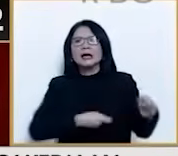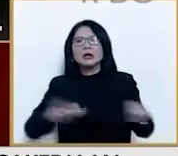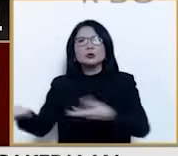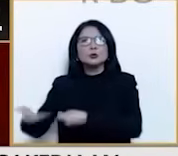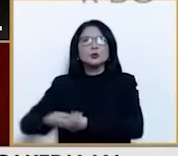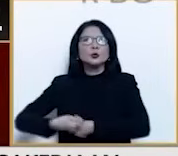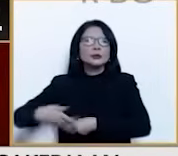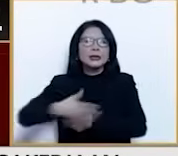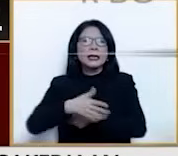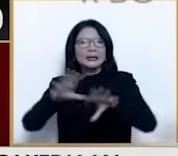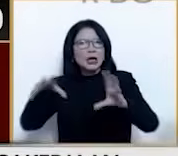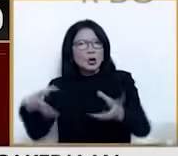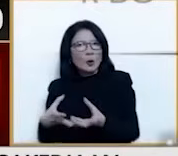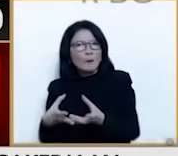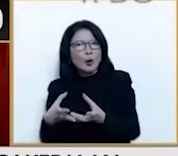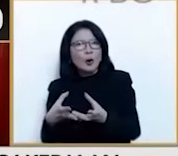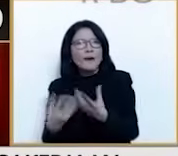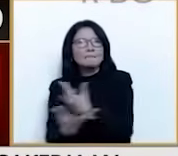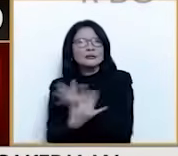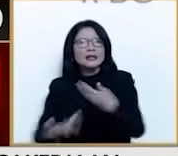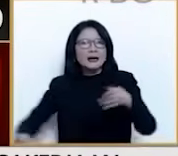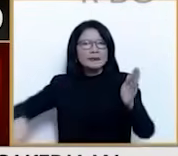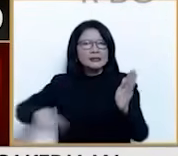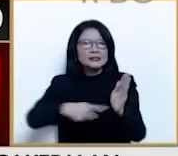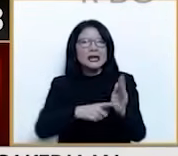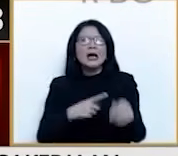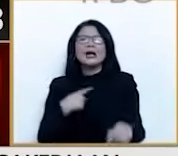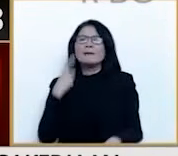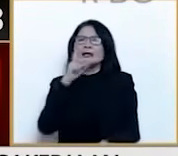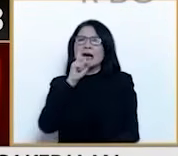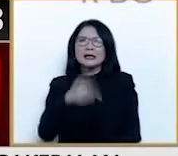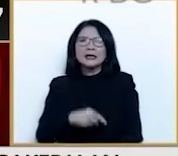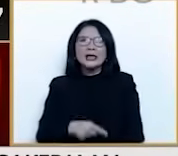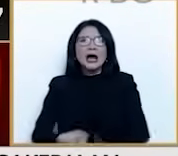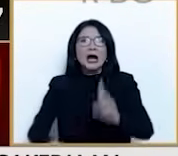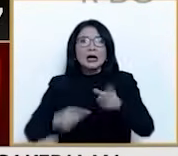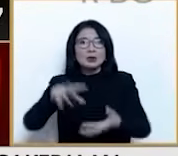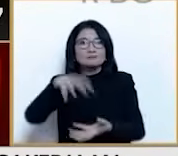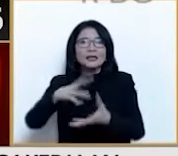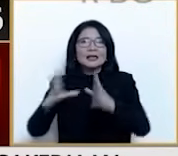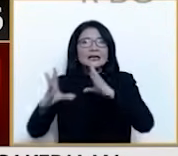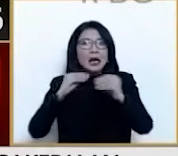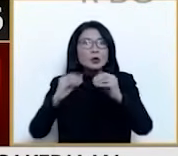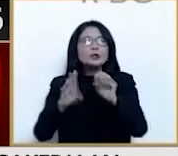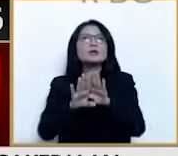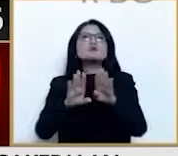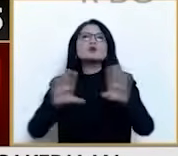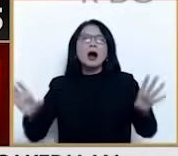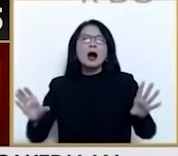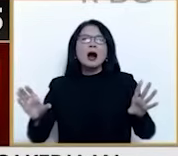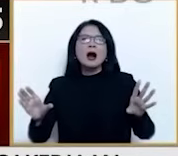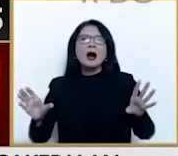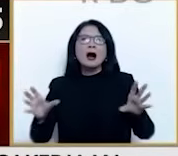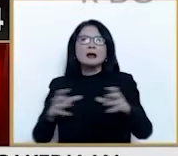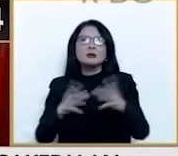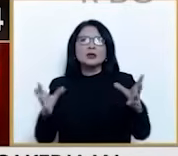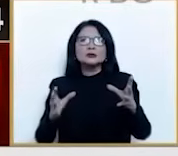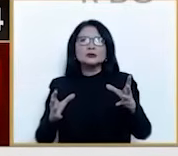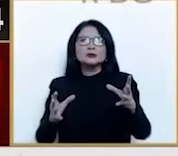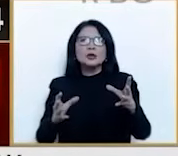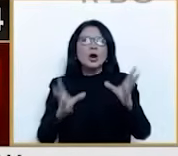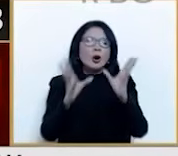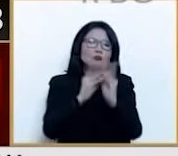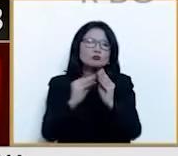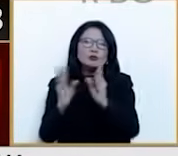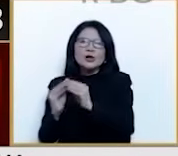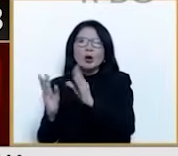dan juga kelompok pesisir. Dan kami meyakini kalau ruang dialog itu terbuka lebar, musyawarah